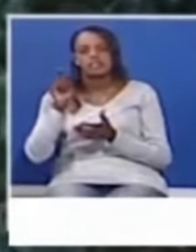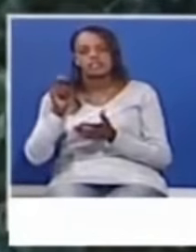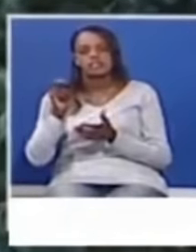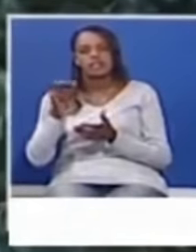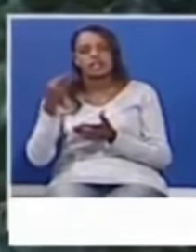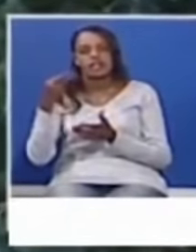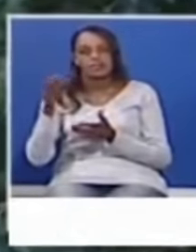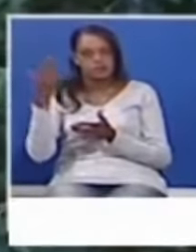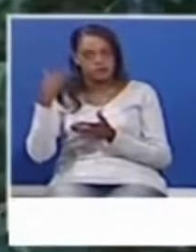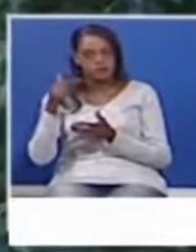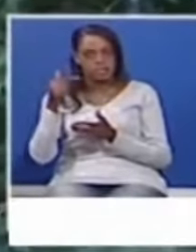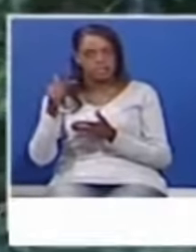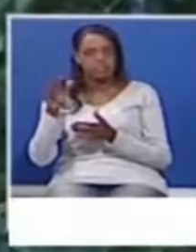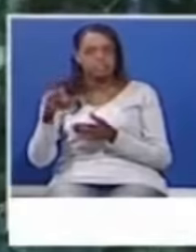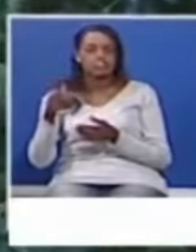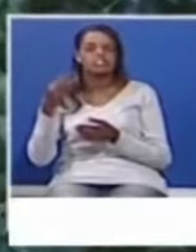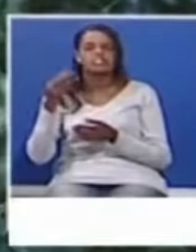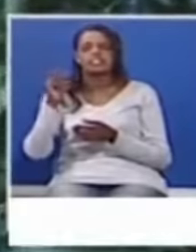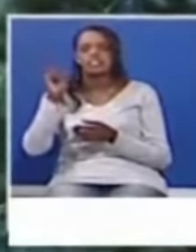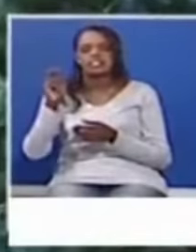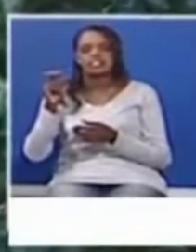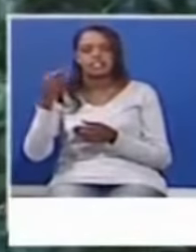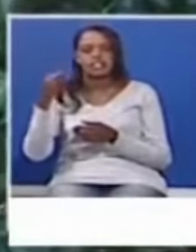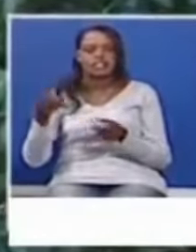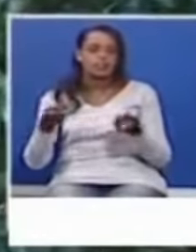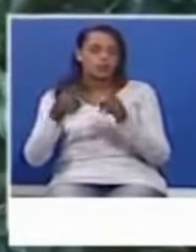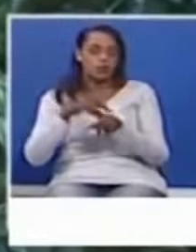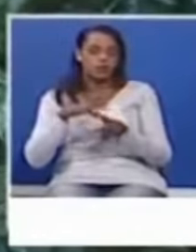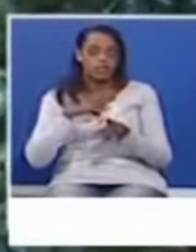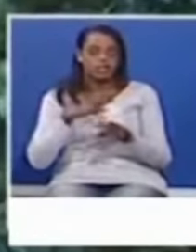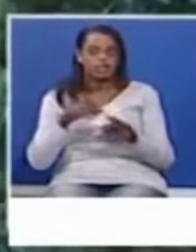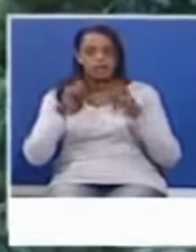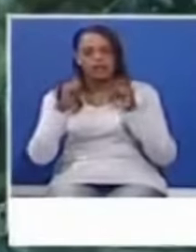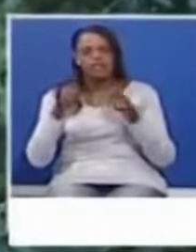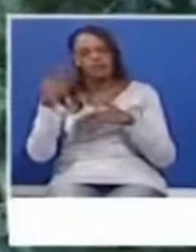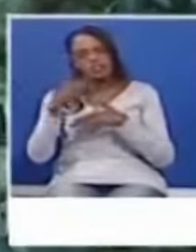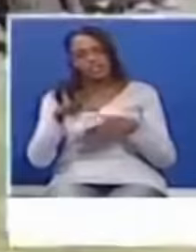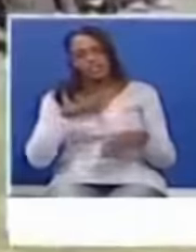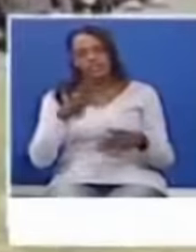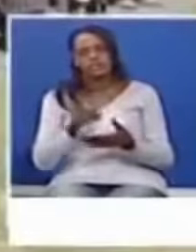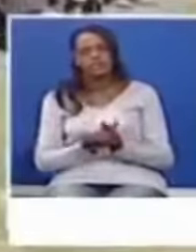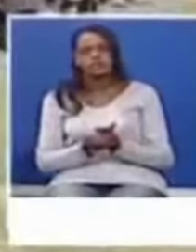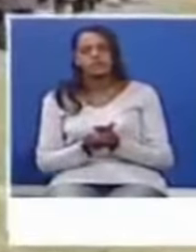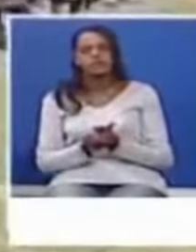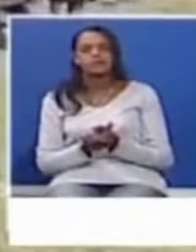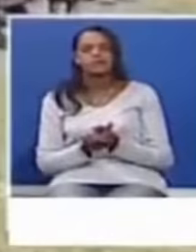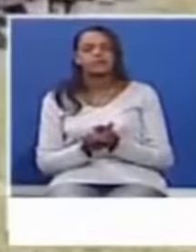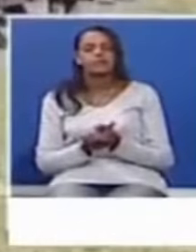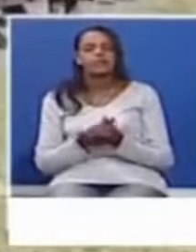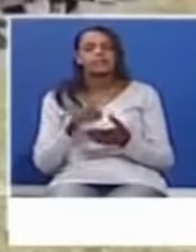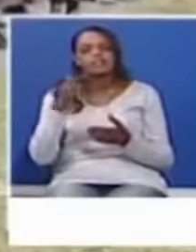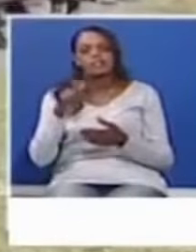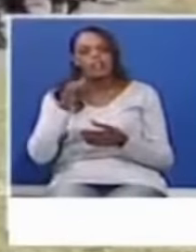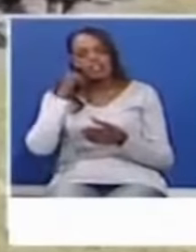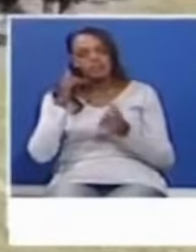20 ሕዳር ክበዓል ወይ ኣህጉራዊ መዓልቲ ቆልዑ ኣብ 20 ሕዳር ክነውዕሎ ወሲና ኣለና ማለት እዩ ኣቶ ክብራብ ኣብ መወዳእታ ነታ ዕለት